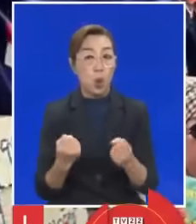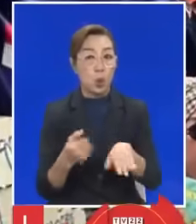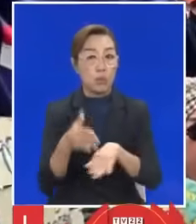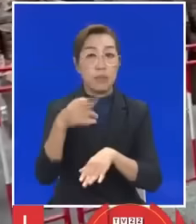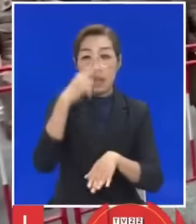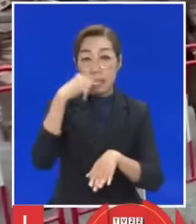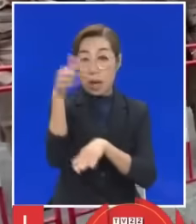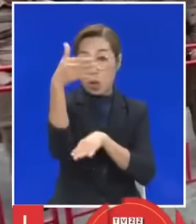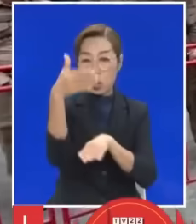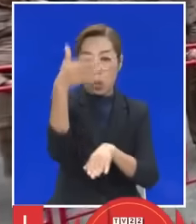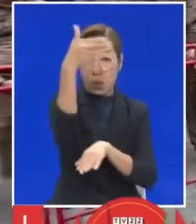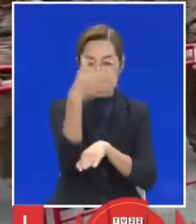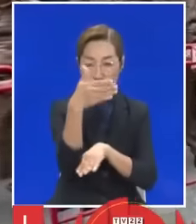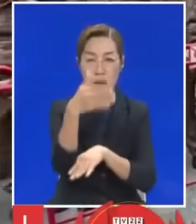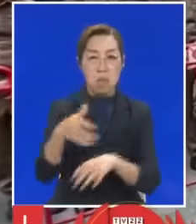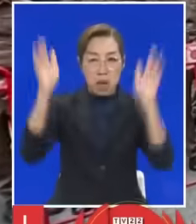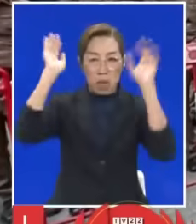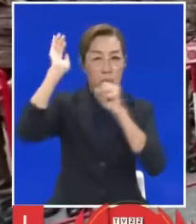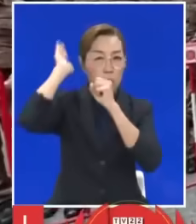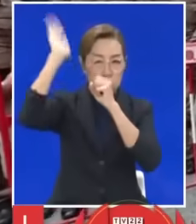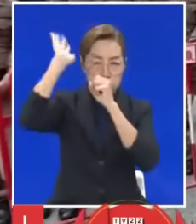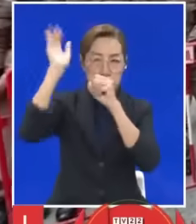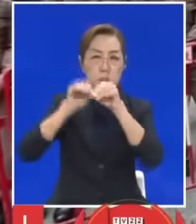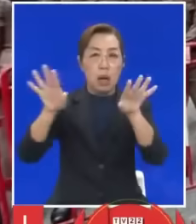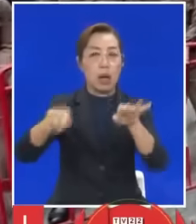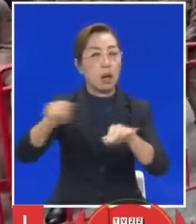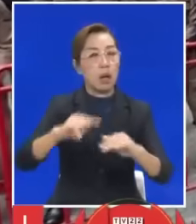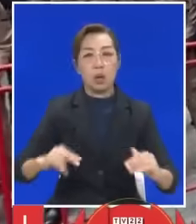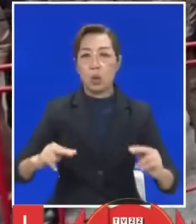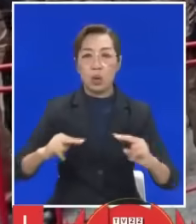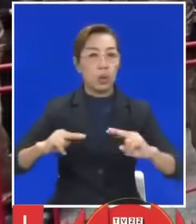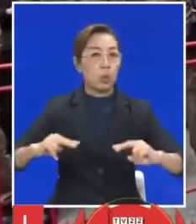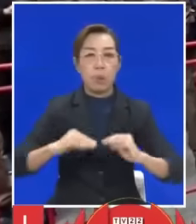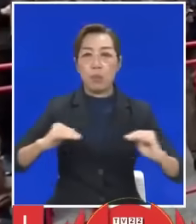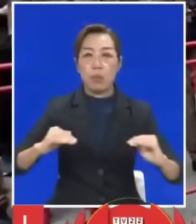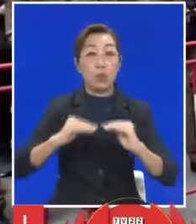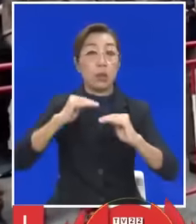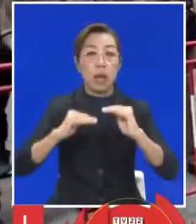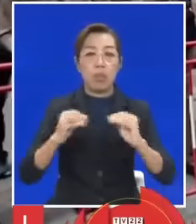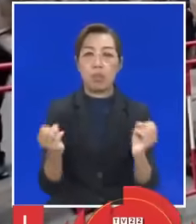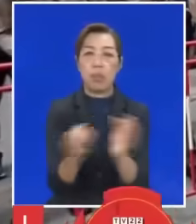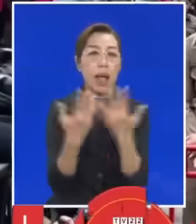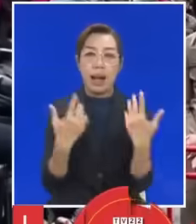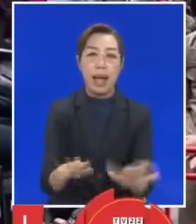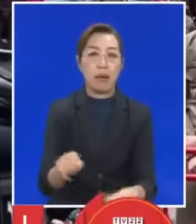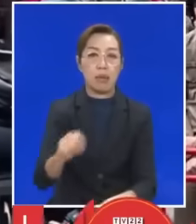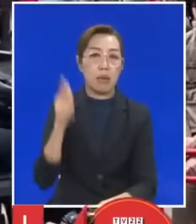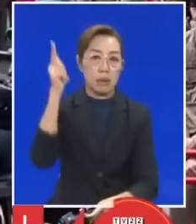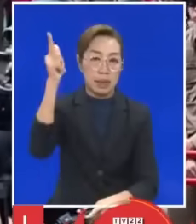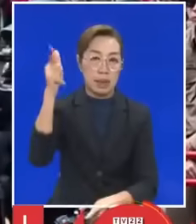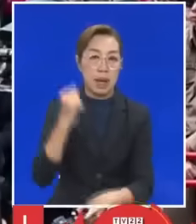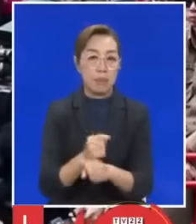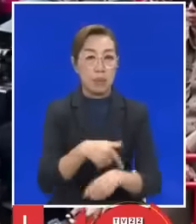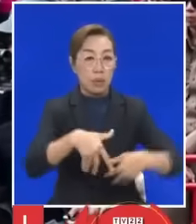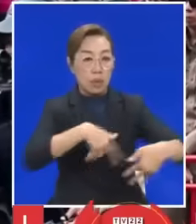ขยายเสียงปราศรัยว่าความยุติธรรมของประเทศไทยถูกทำลายโดยคุณทักษิณมีมวลชนก็จำนวนนึงเลยนะคะสวมใส่เสื้อยืด